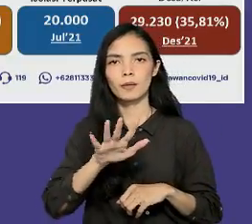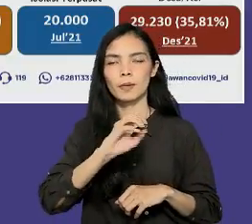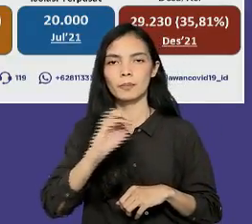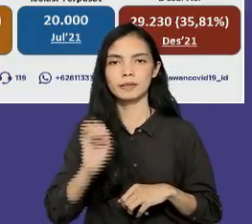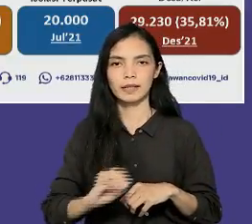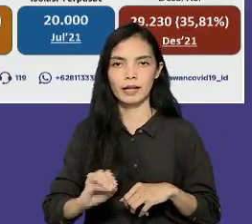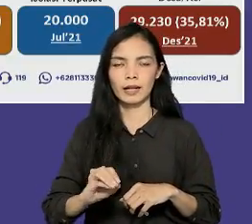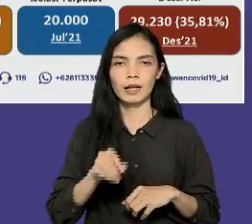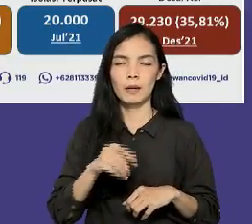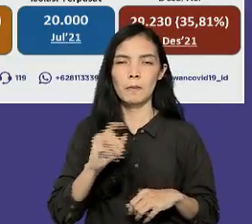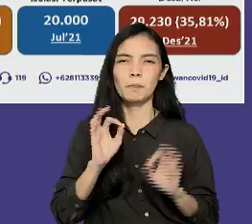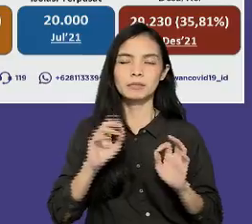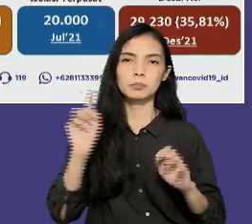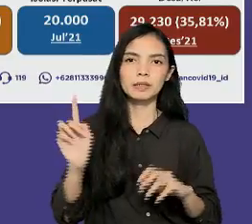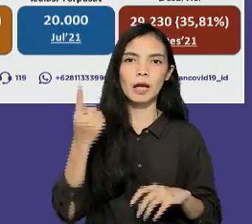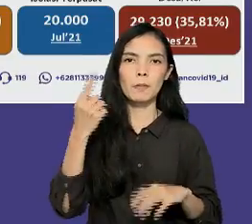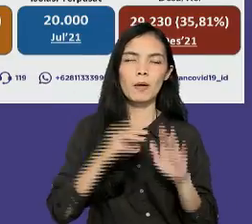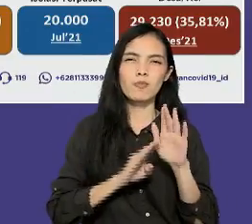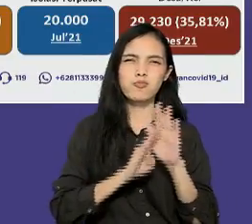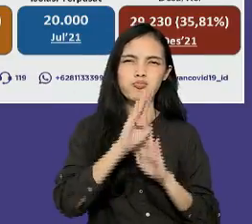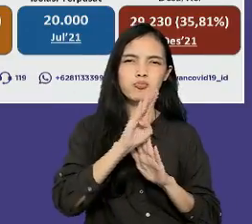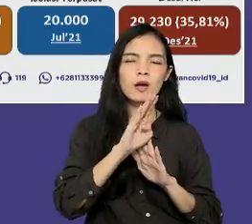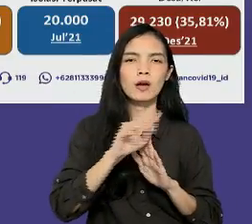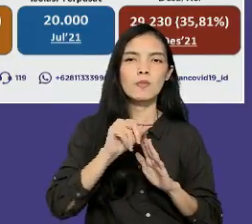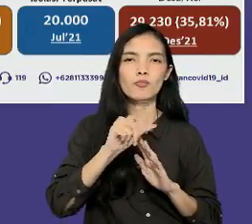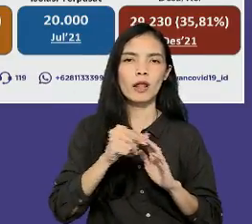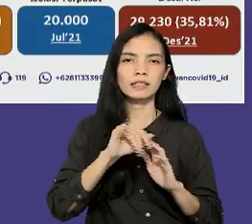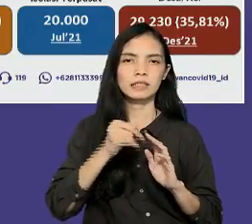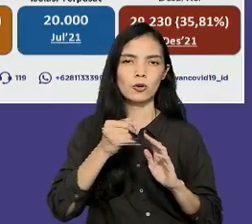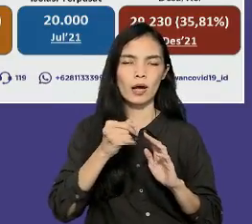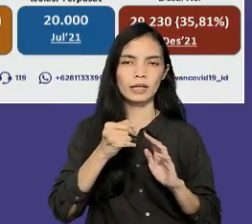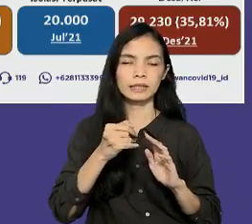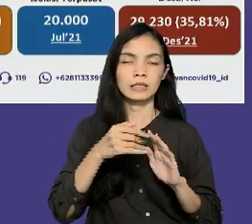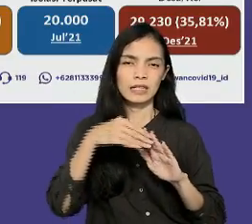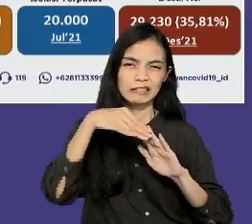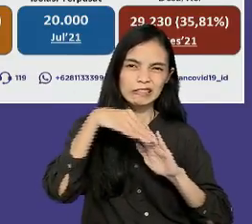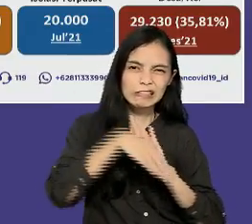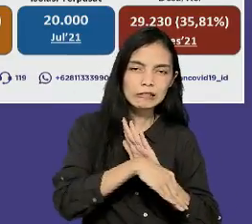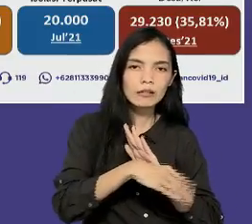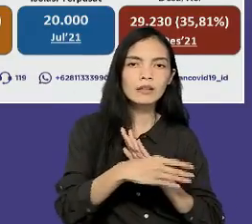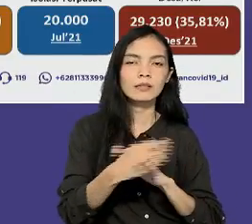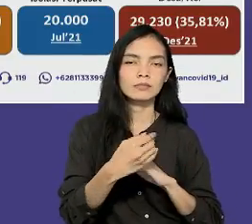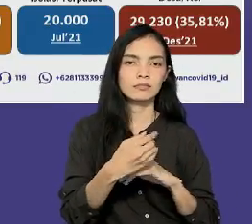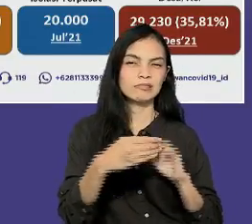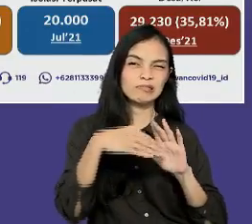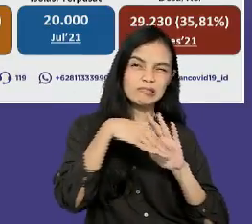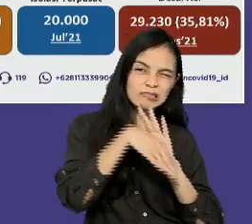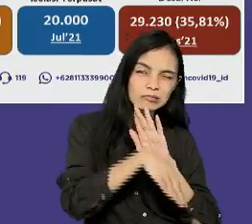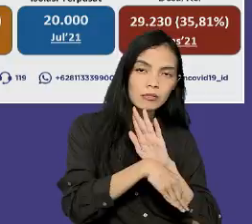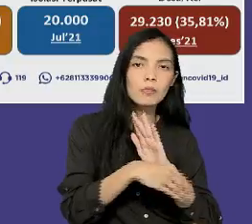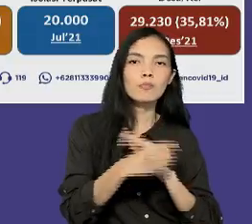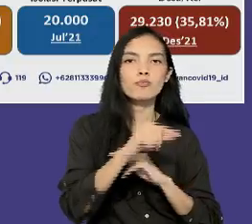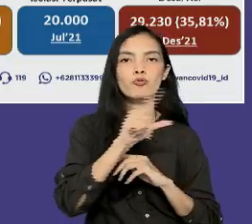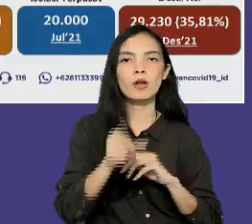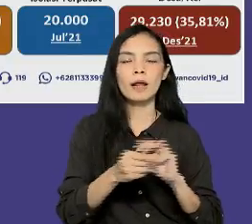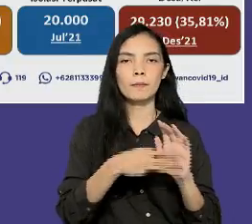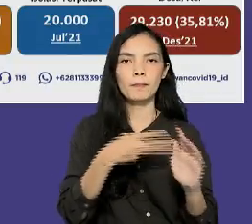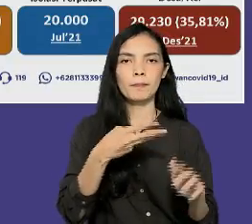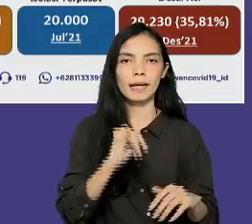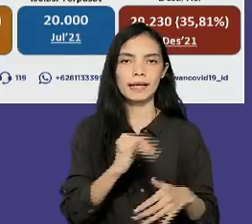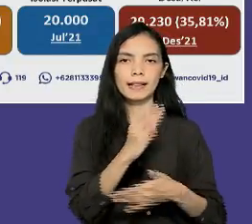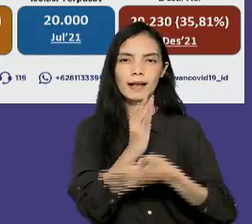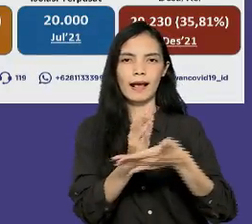dari puncak kasus pertama dan mencapai titik kasus terendah pada pertengahan bulan Mei.